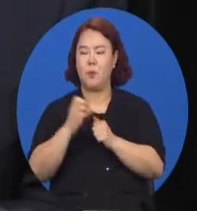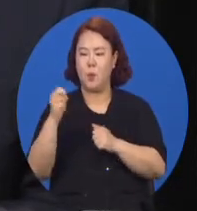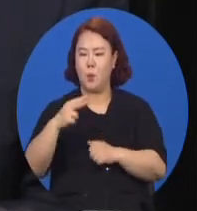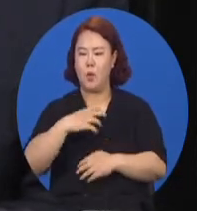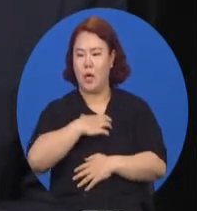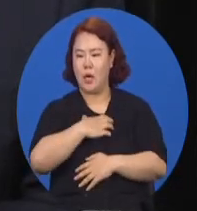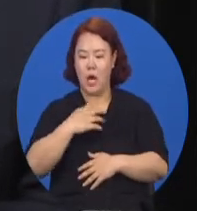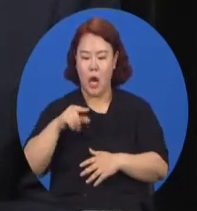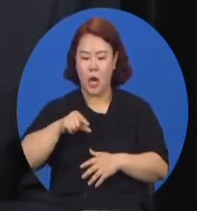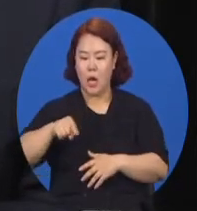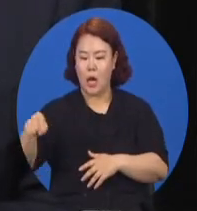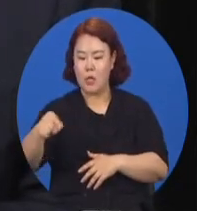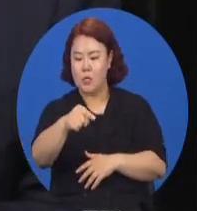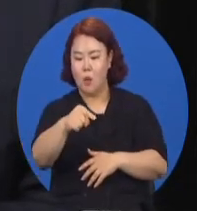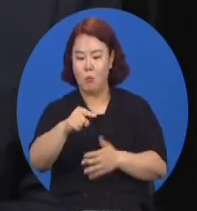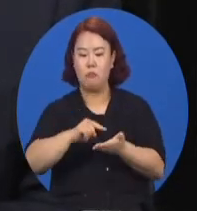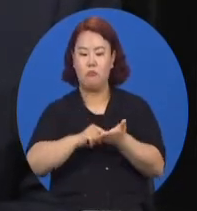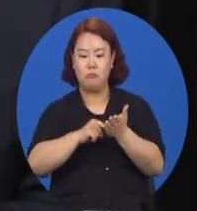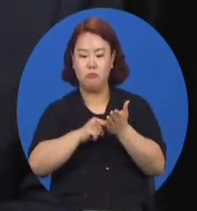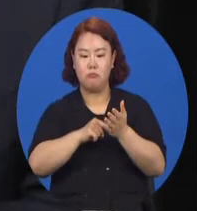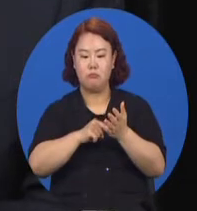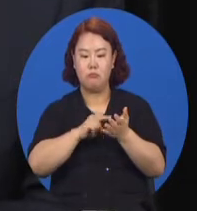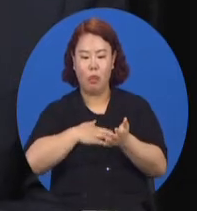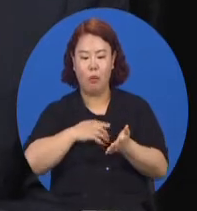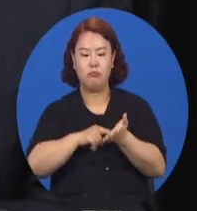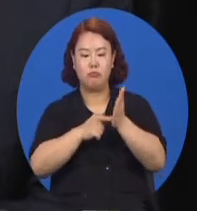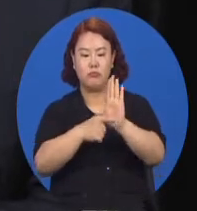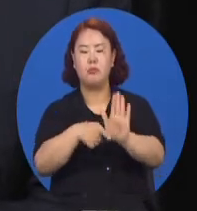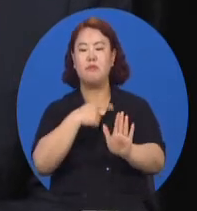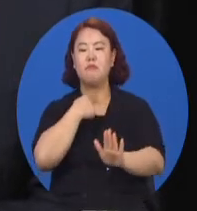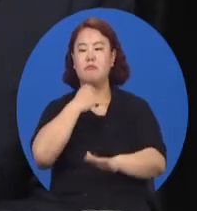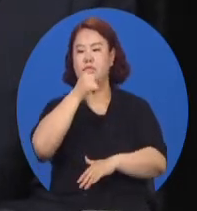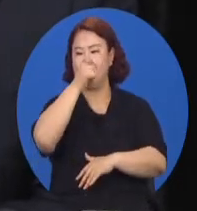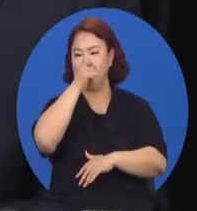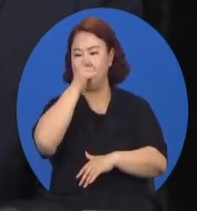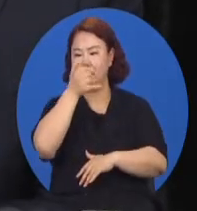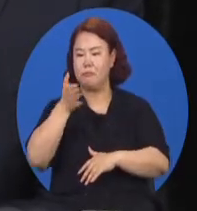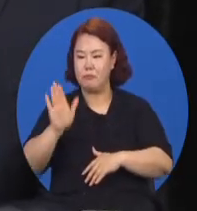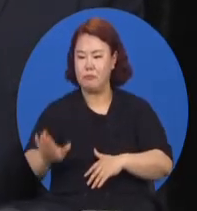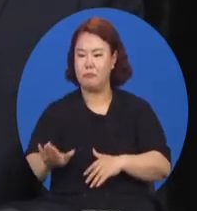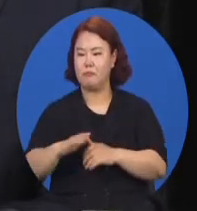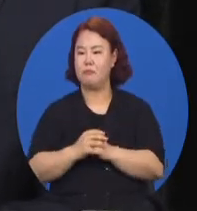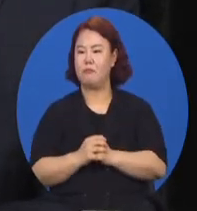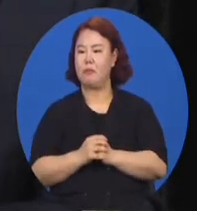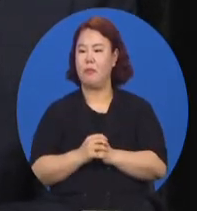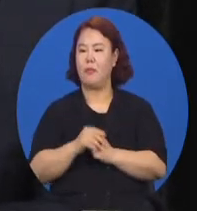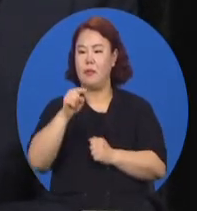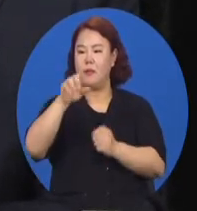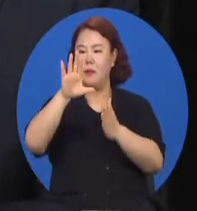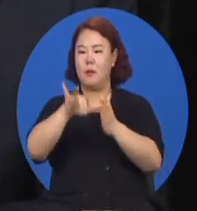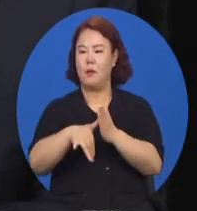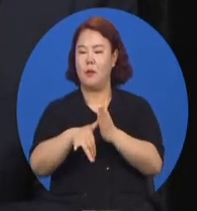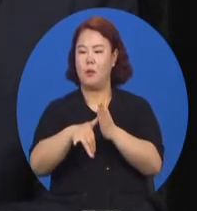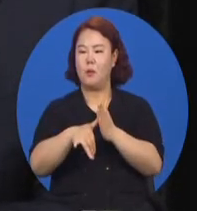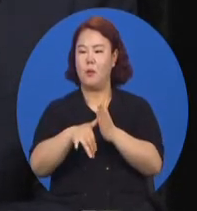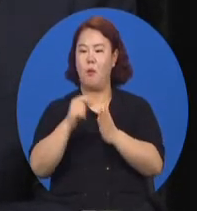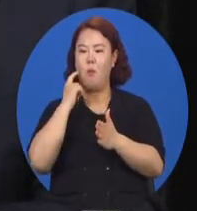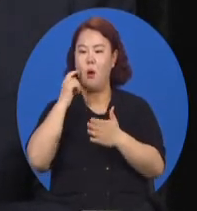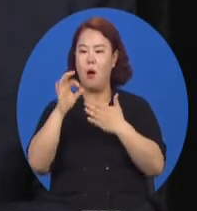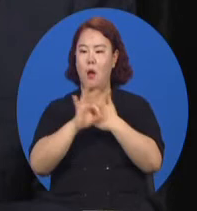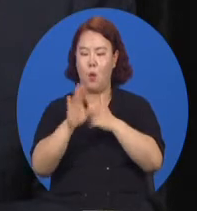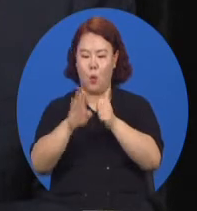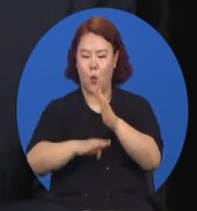간접적으로 제가 그런 의사는 표시했었습니다. 그런데 그때도 저기 만약에